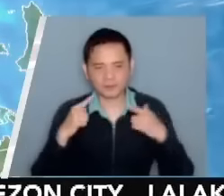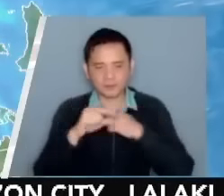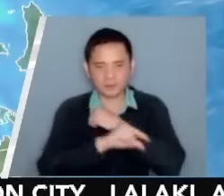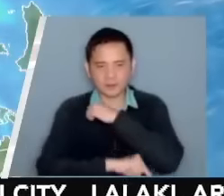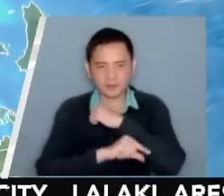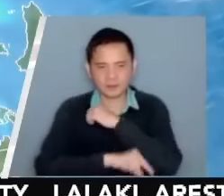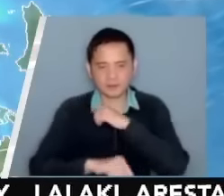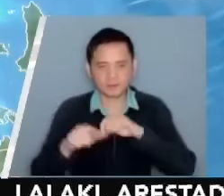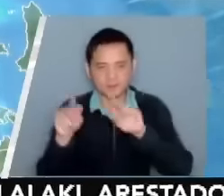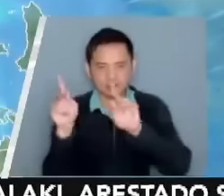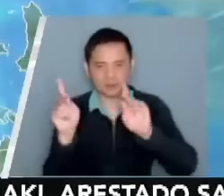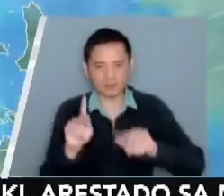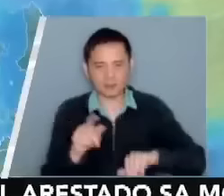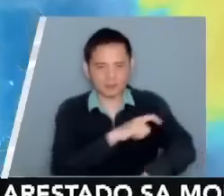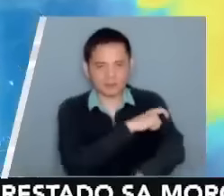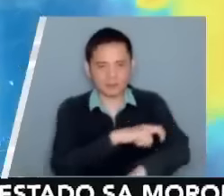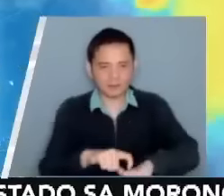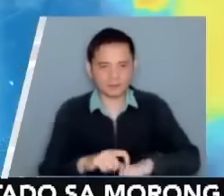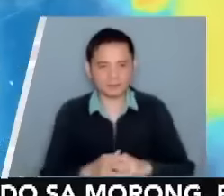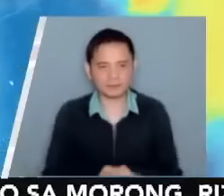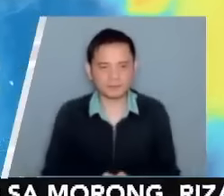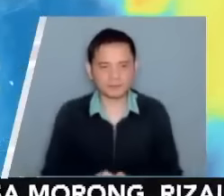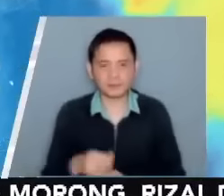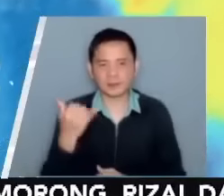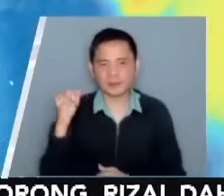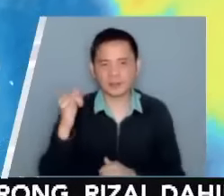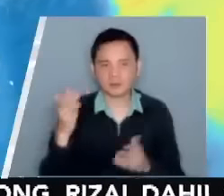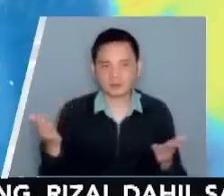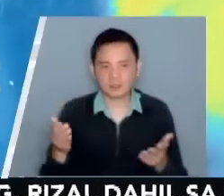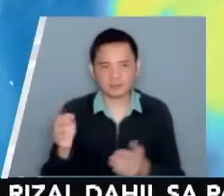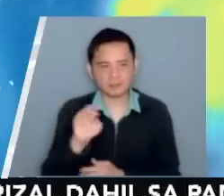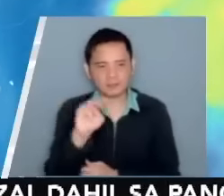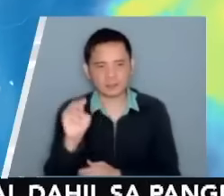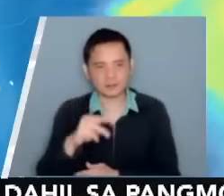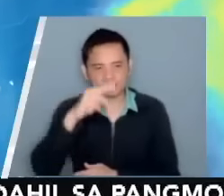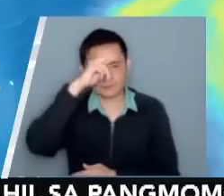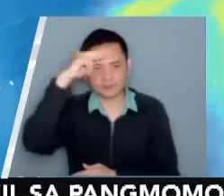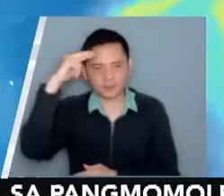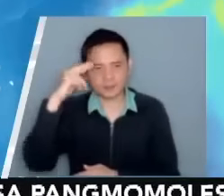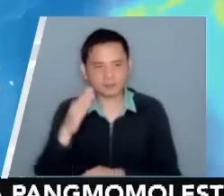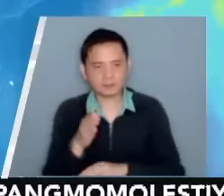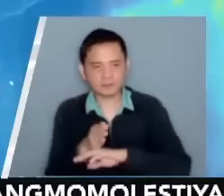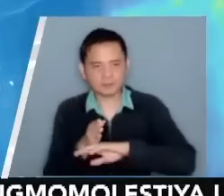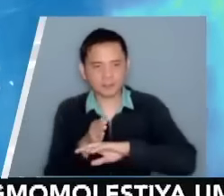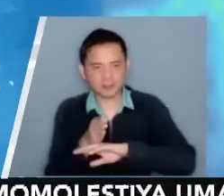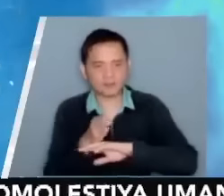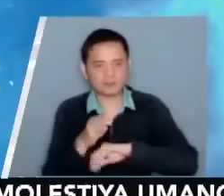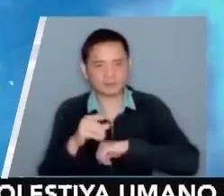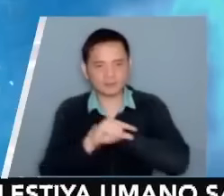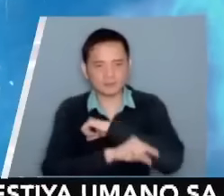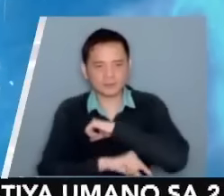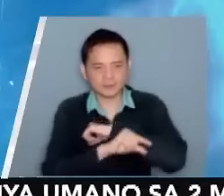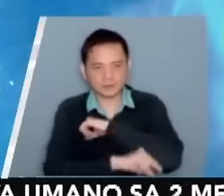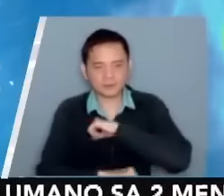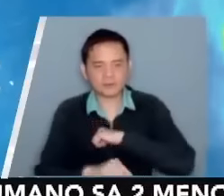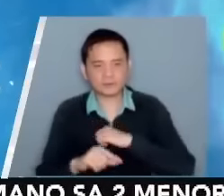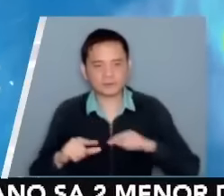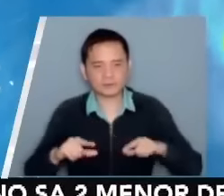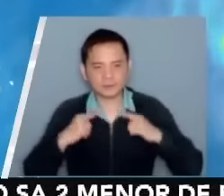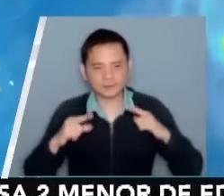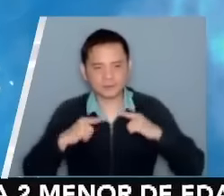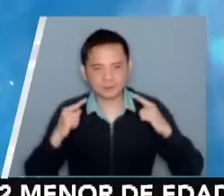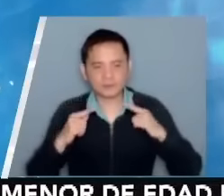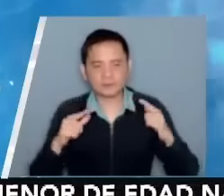Palawan. Yellow rainfall warning naman dito sa Metro Manila, Rizal, Bataan at sa ilan panpanil ng Quezon,